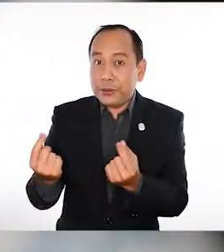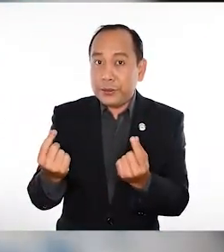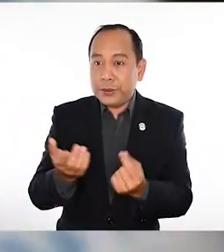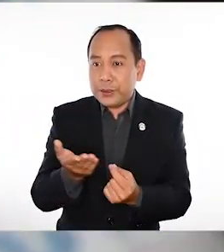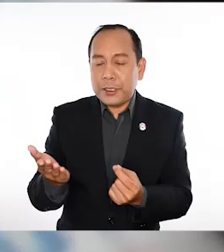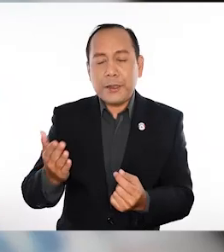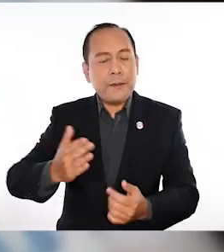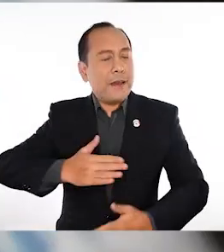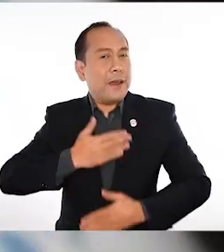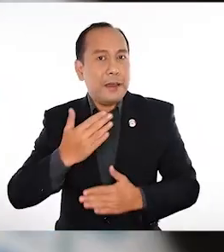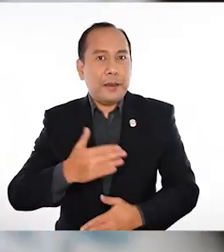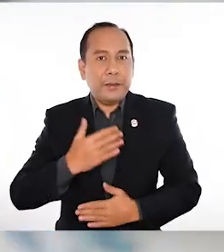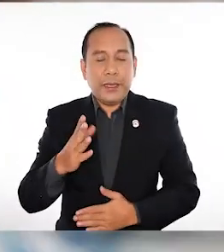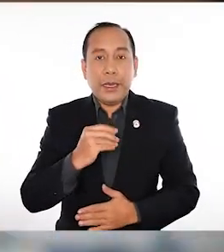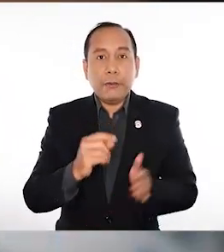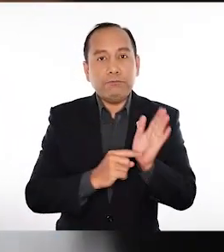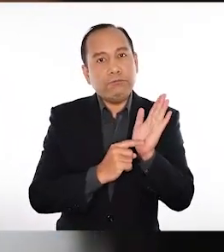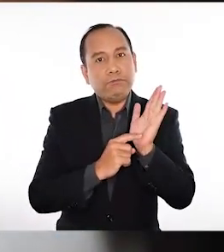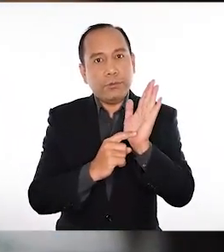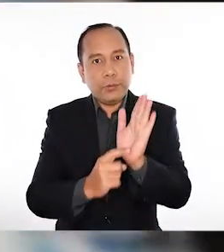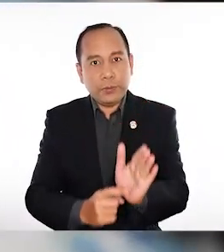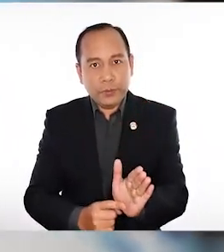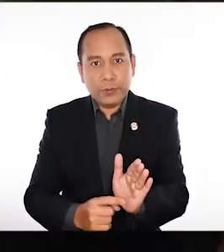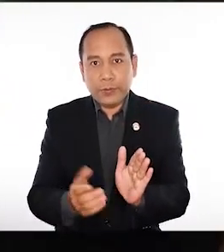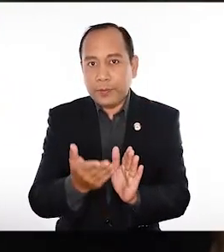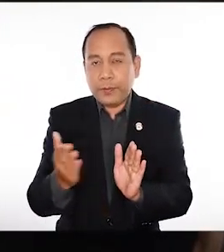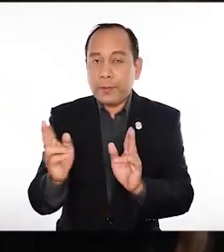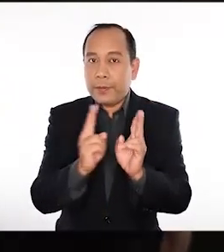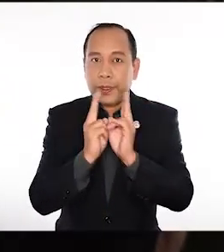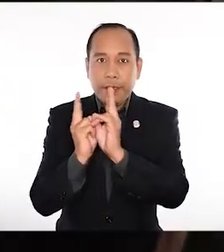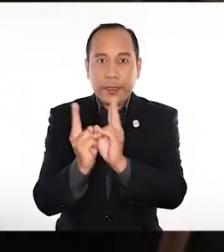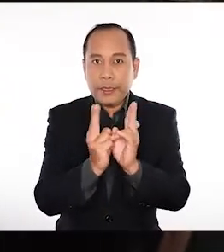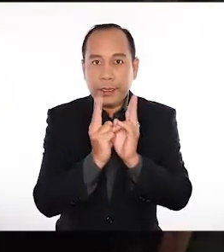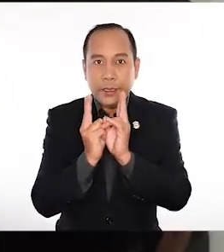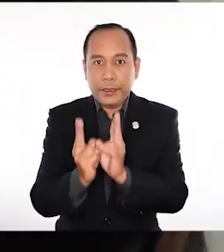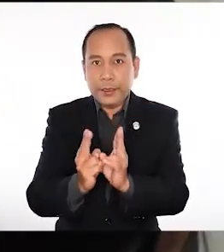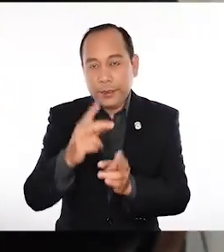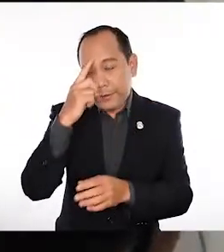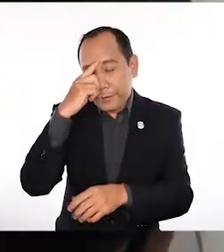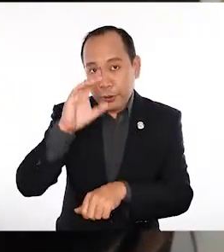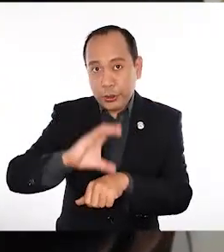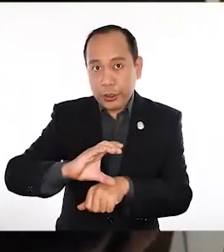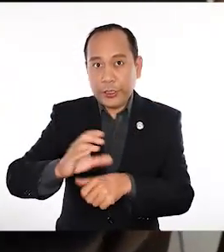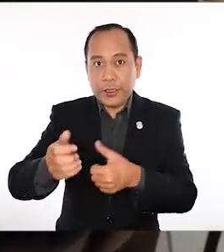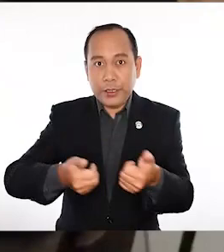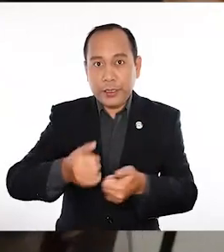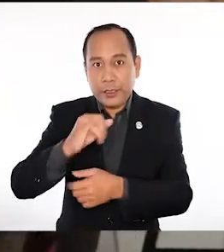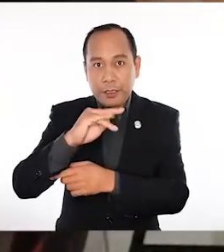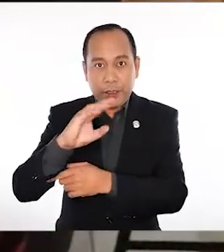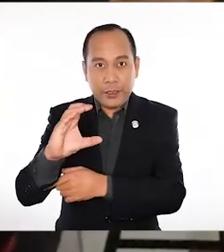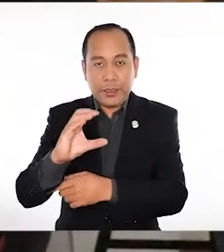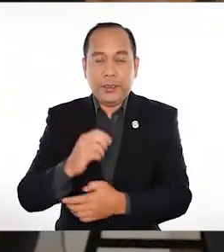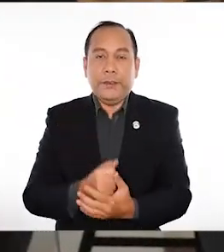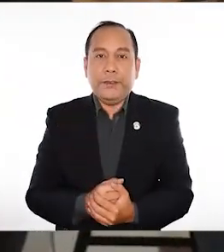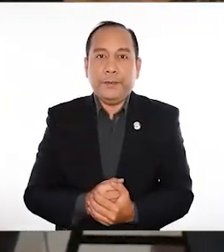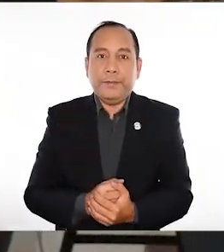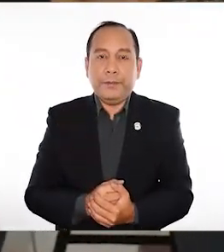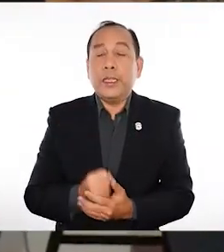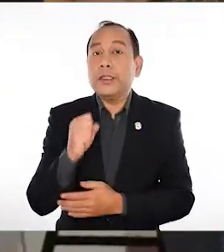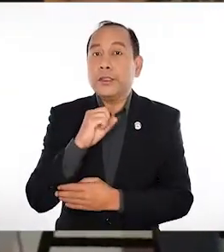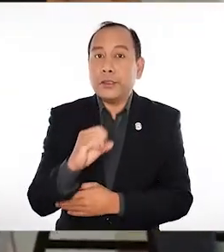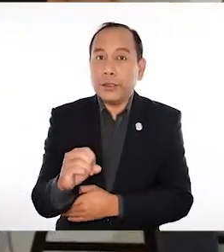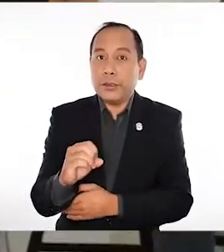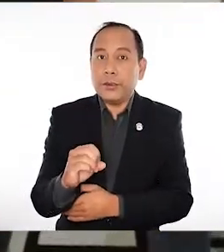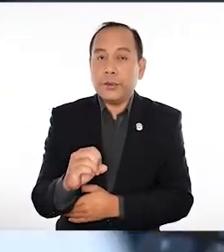maging masaya at naipakikita ang kanilang pakikipagkaisa sa pamamahala ng iglesia. Kaya